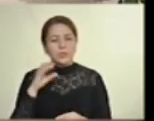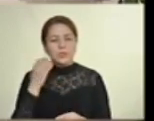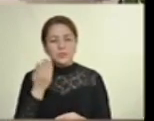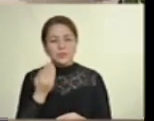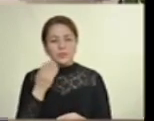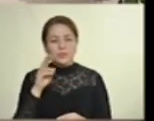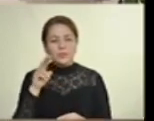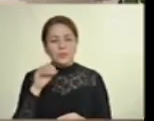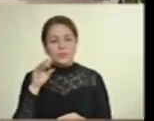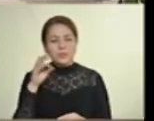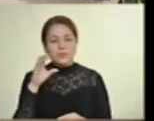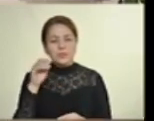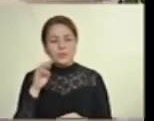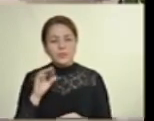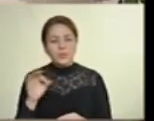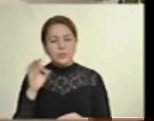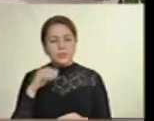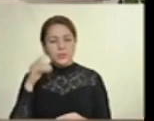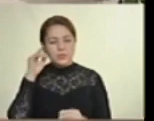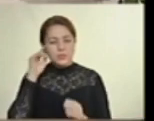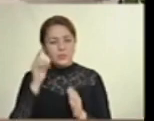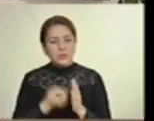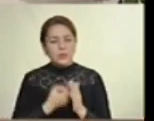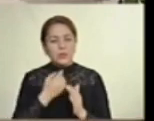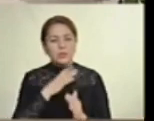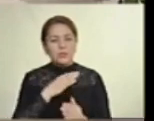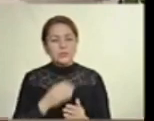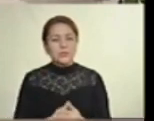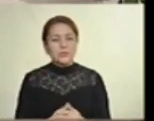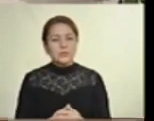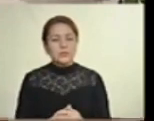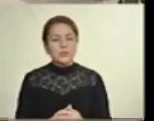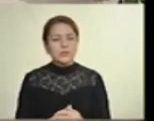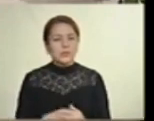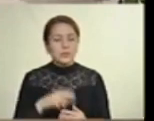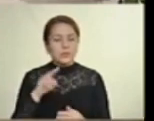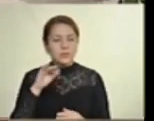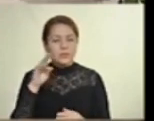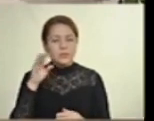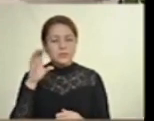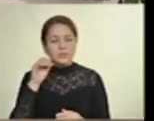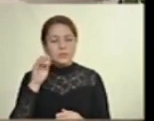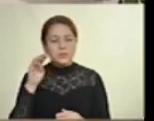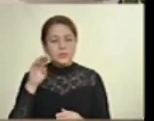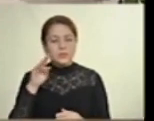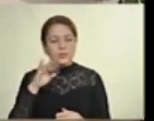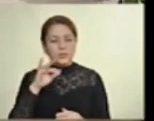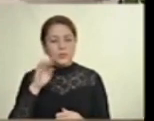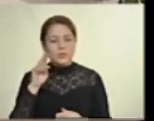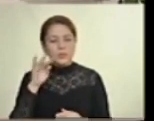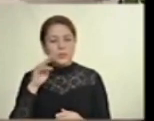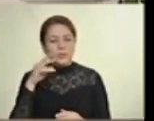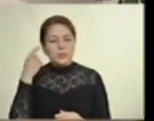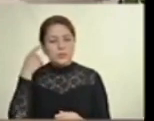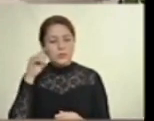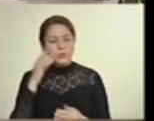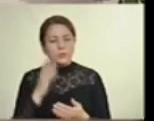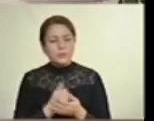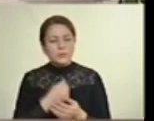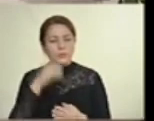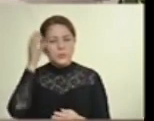haqidagi ma'lumotlarga ega bo'lgan edingiz. Xo'sh, lansetnikni kashf qilgan olim